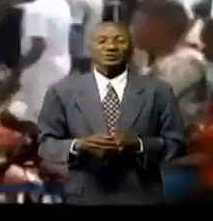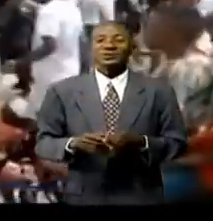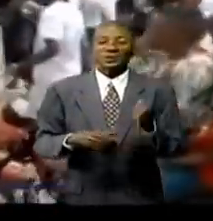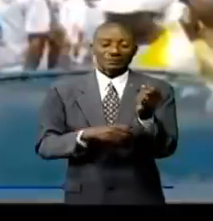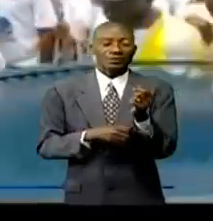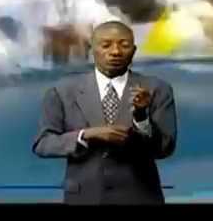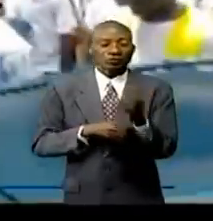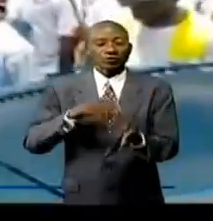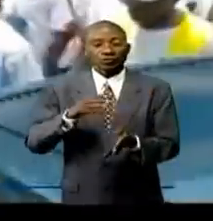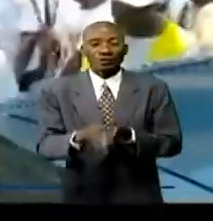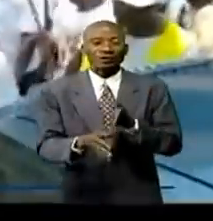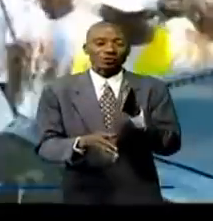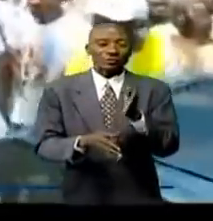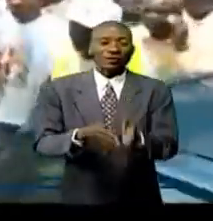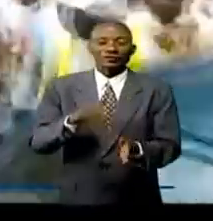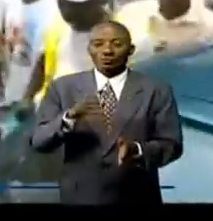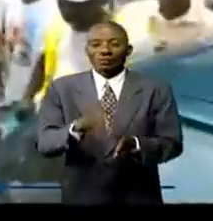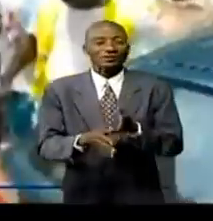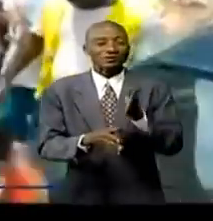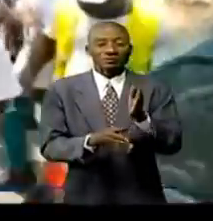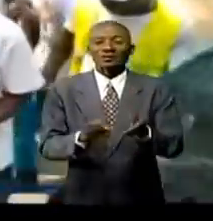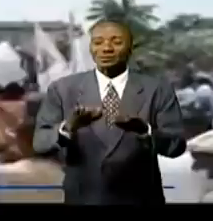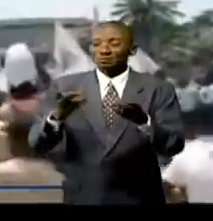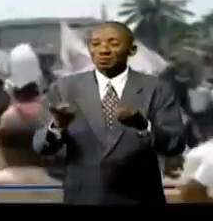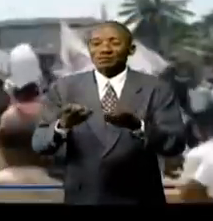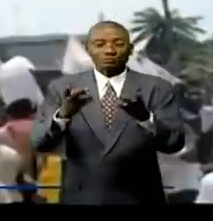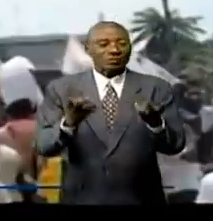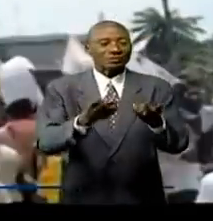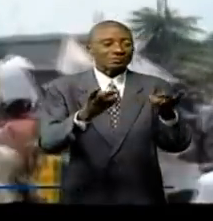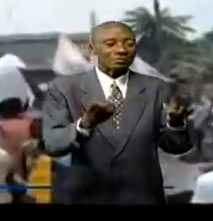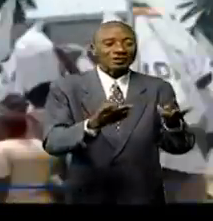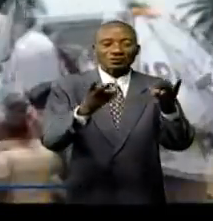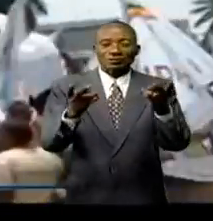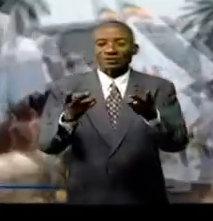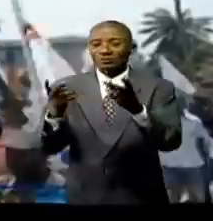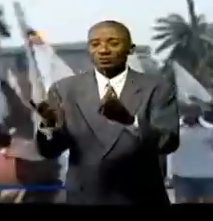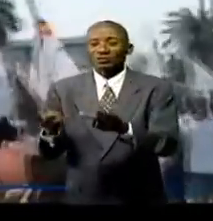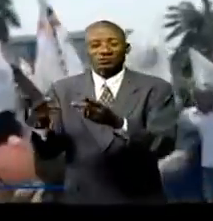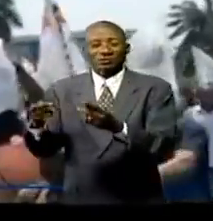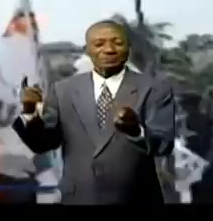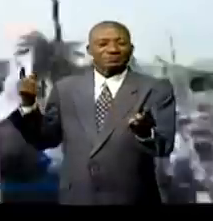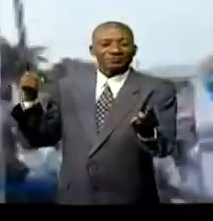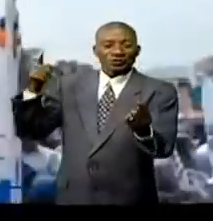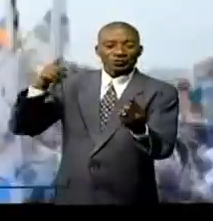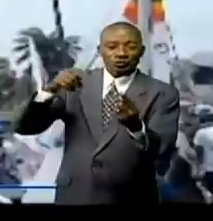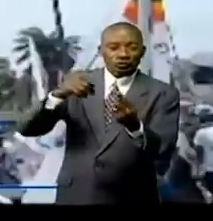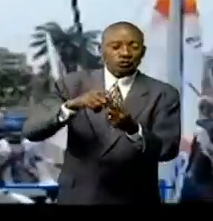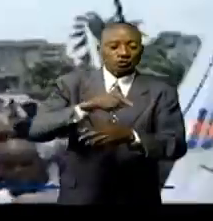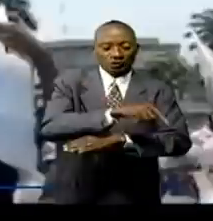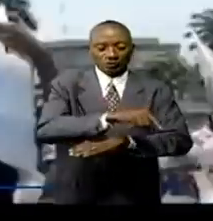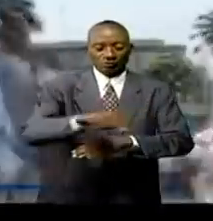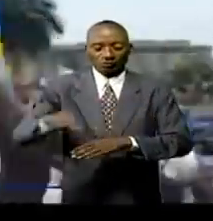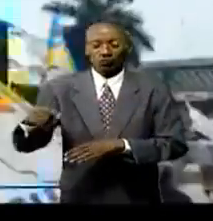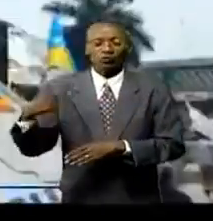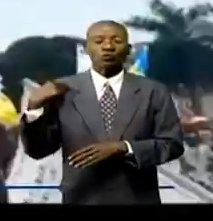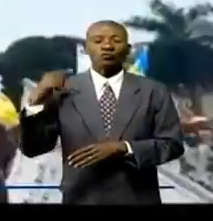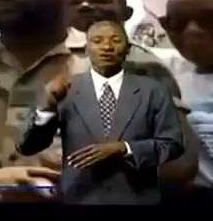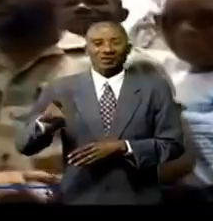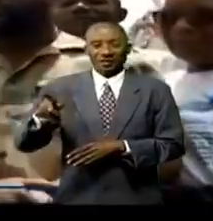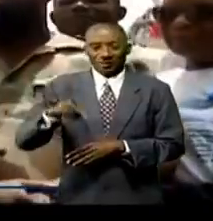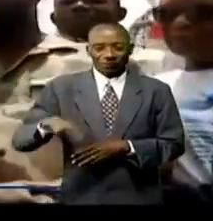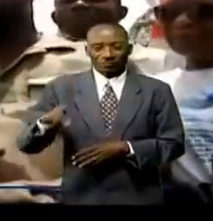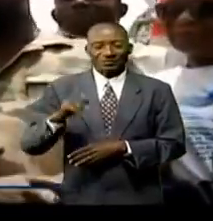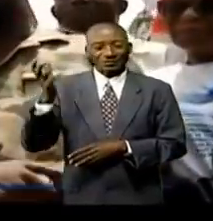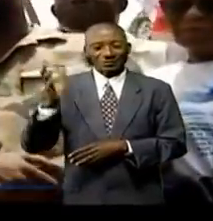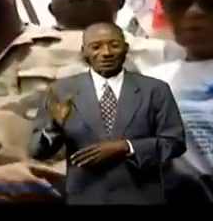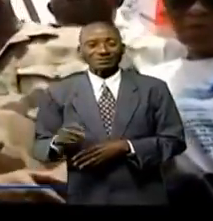certains points chauds de cette ville, cette marche a eu pour point de chute les gouvernorats de cette province. En